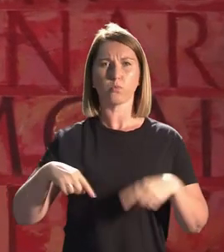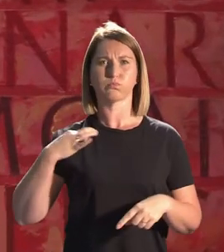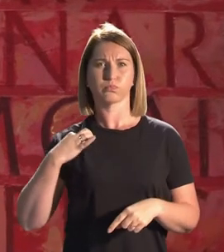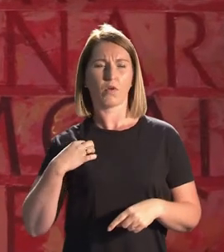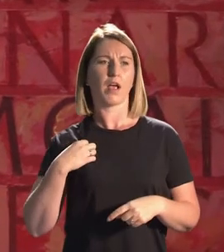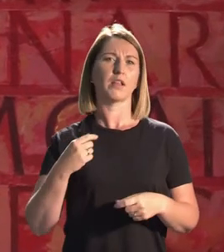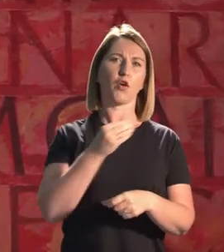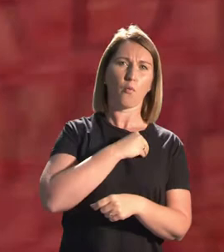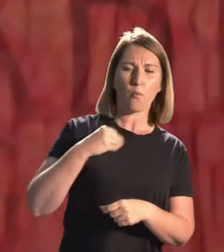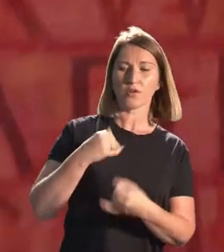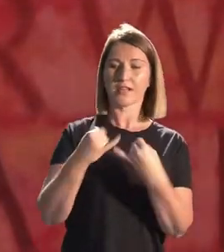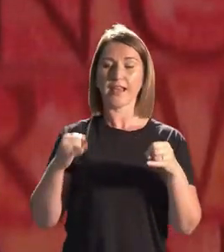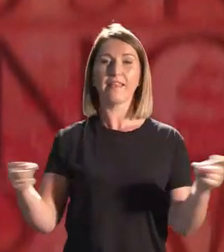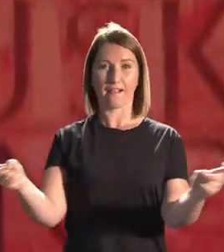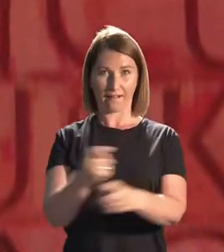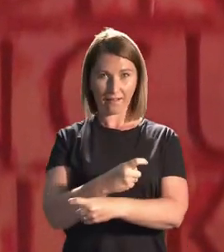poza granicami Polski.